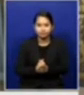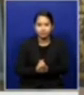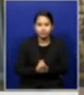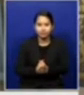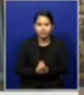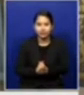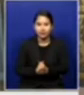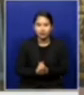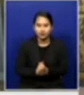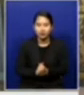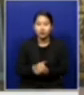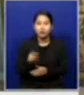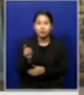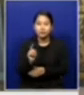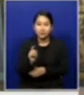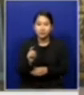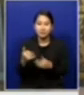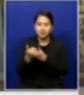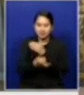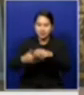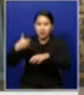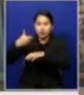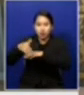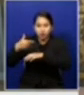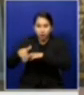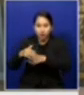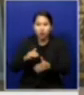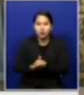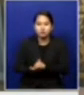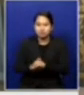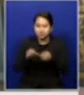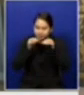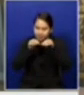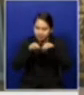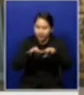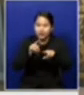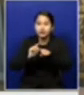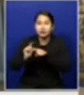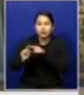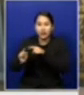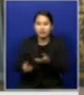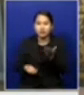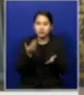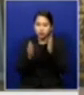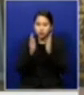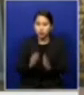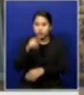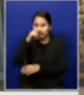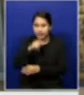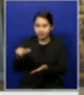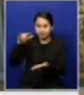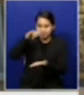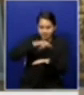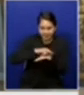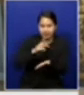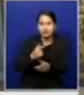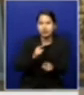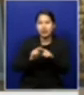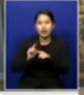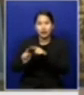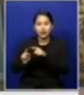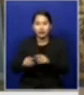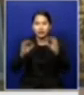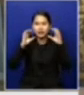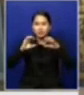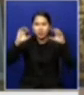ชื้อที่นำเชื้อมาจากต่างประเทศไม่ว่าจะเป็นคนต่างประเทศหรือคนไทยที่เดินทางเข้ามาก็ตามรัฐบาลอาจจะละหลว